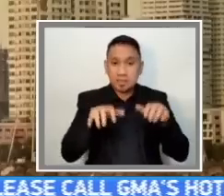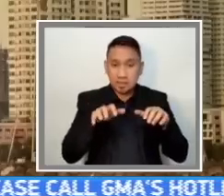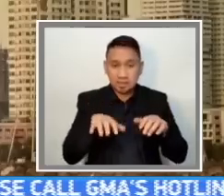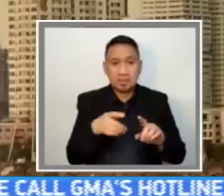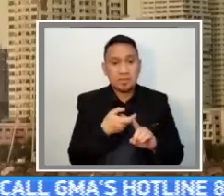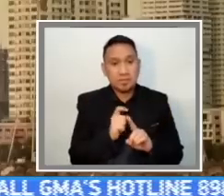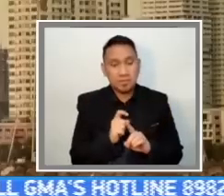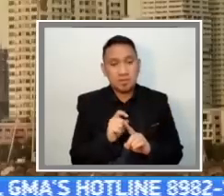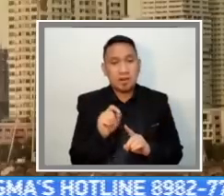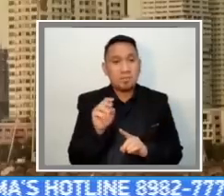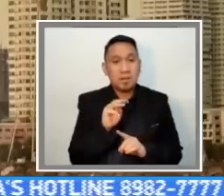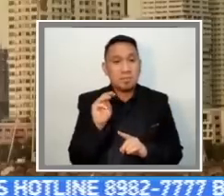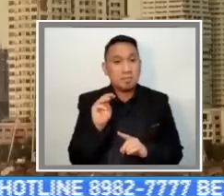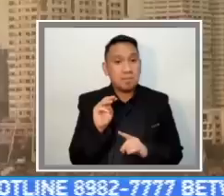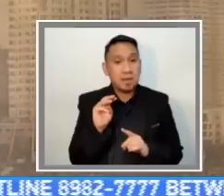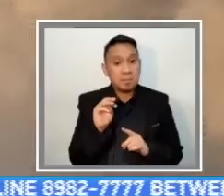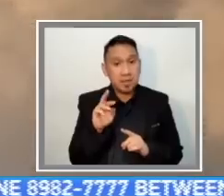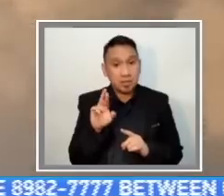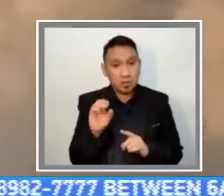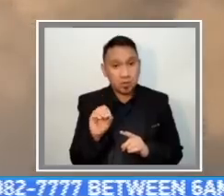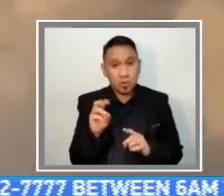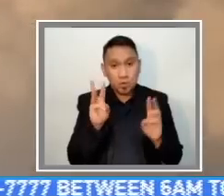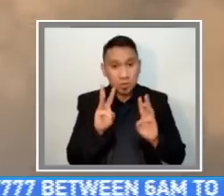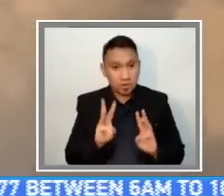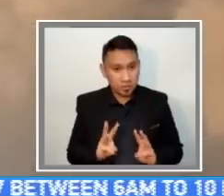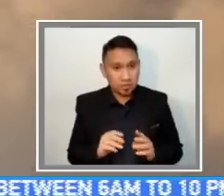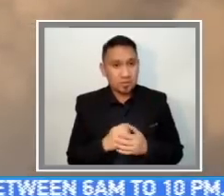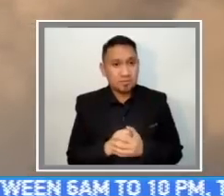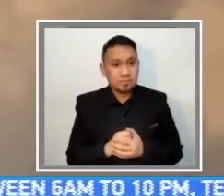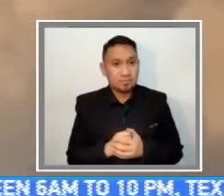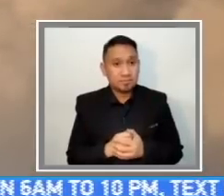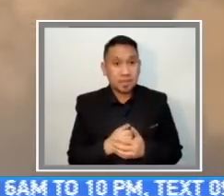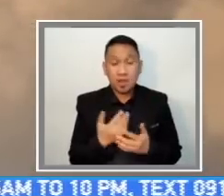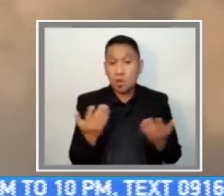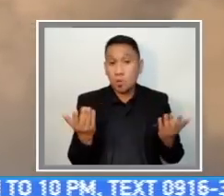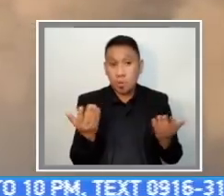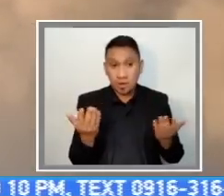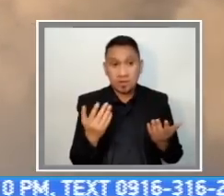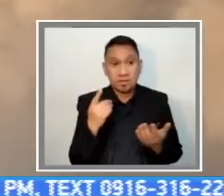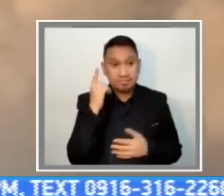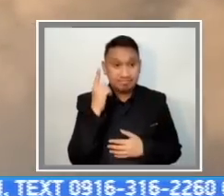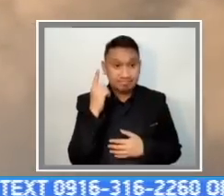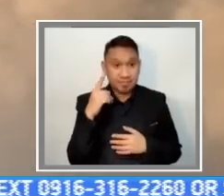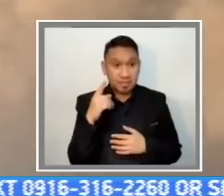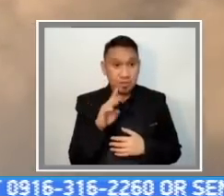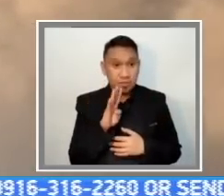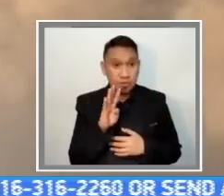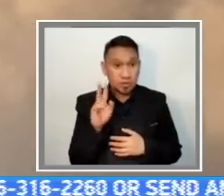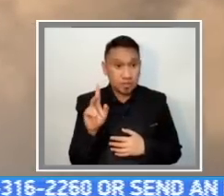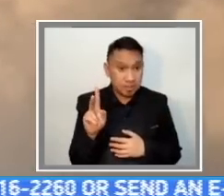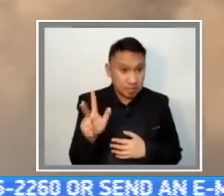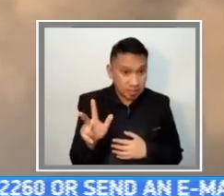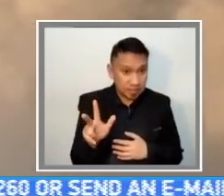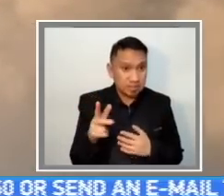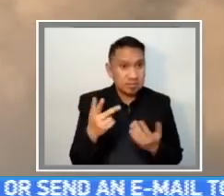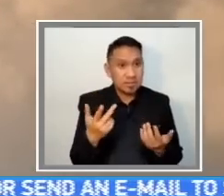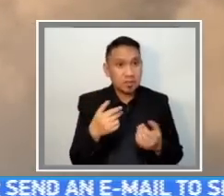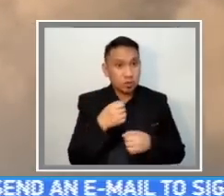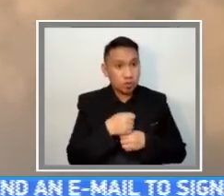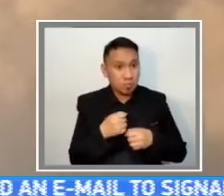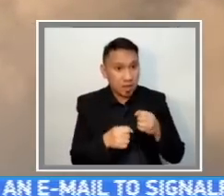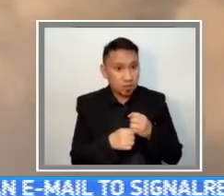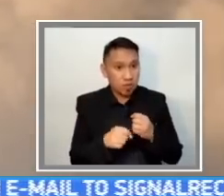Weather. 41 degrees Celsius naman ang posibleng init factor sa Dagupan City, 40 degrees Celsius sa Cotabato City,